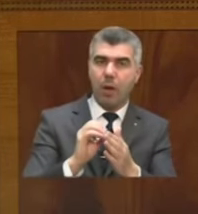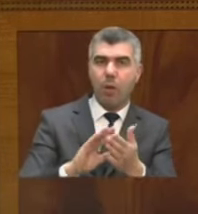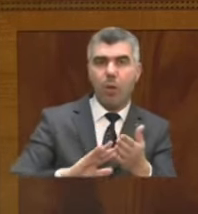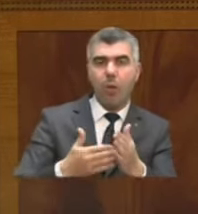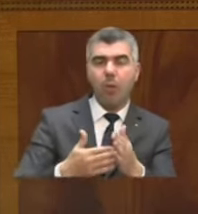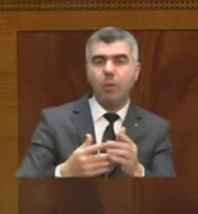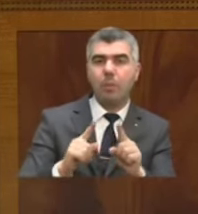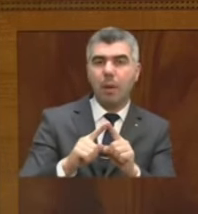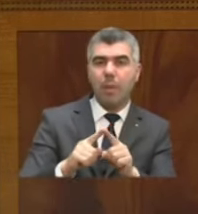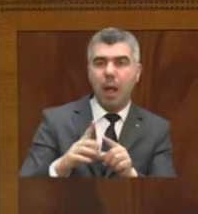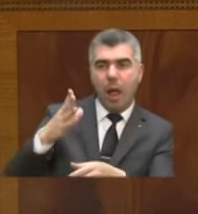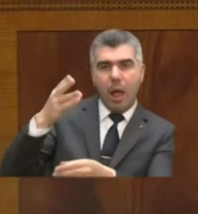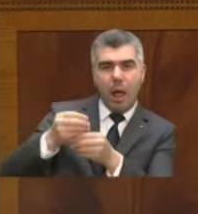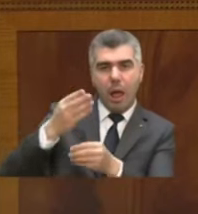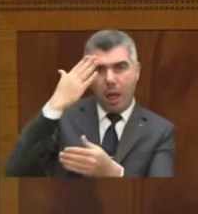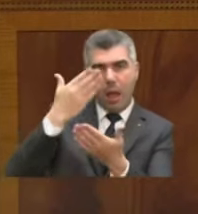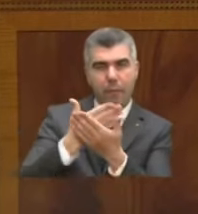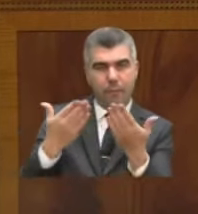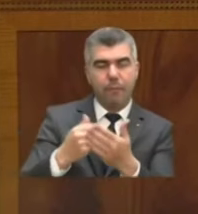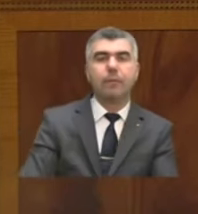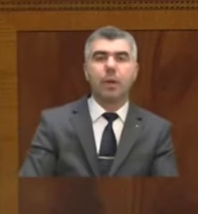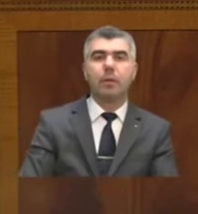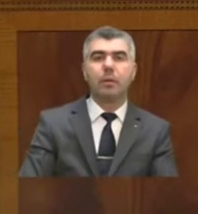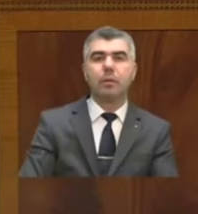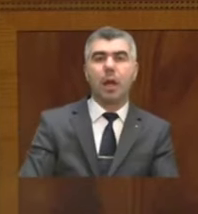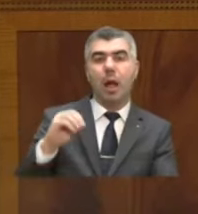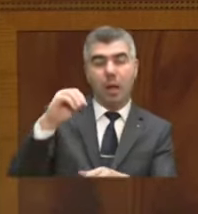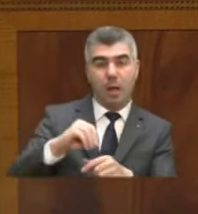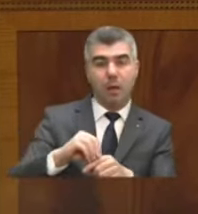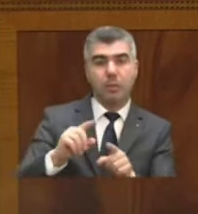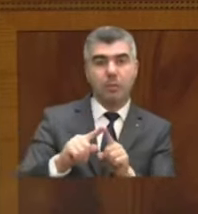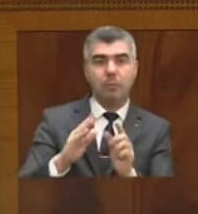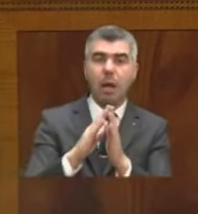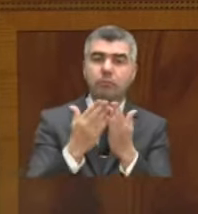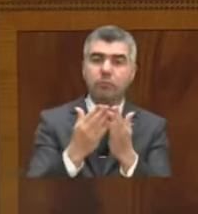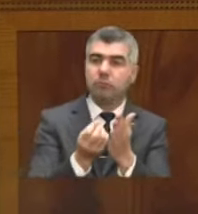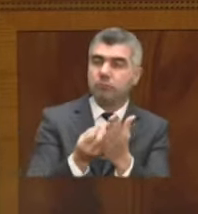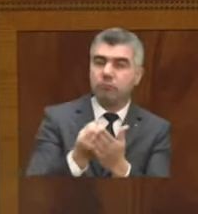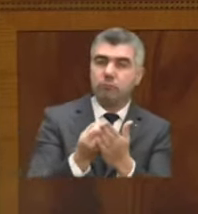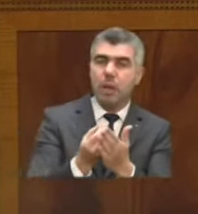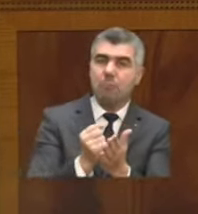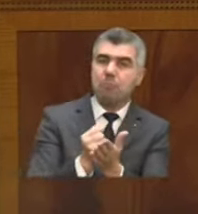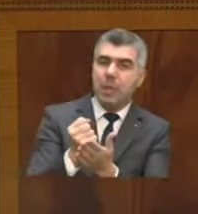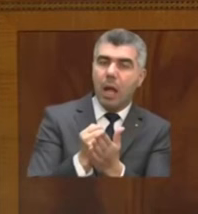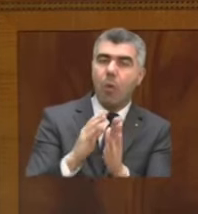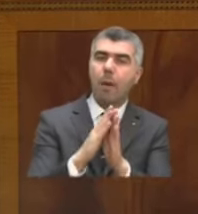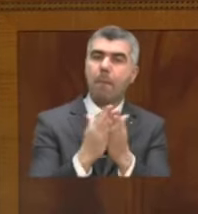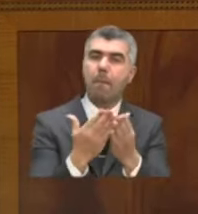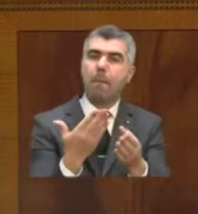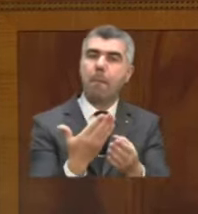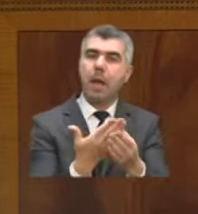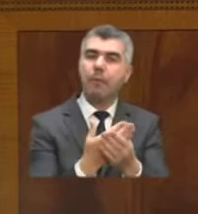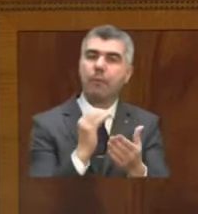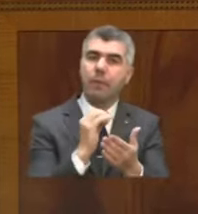من الناحية المعرفية وترشيد الحصص المخصصة للتقويم وإنجاز الملفات